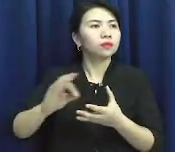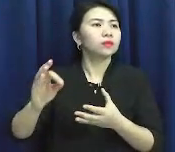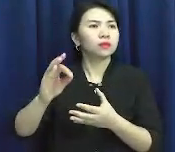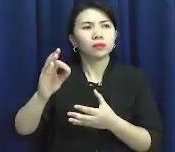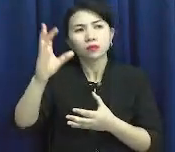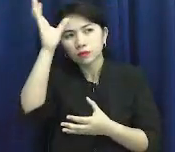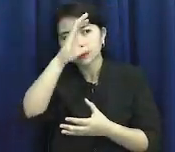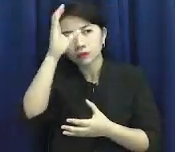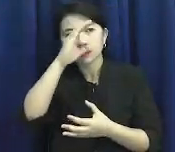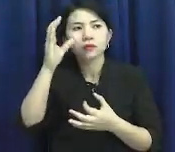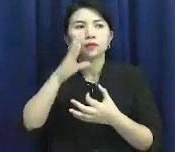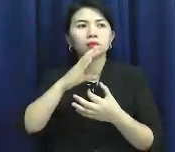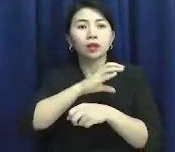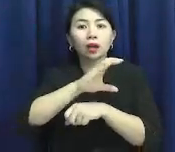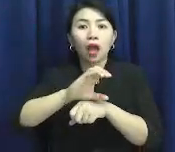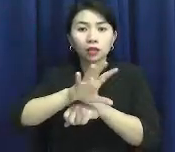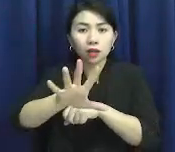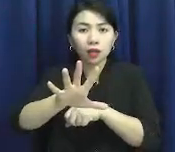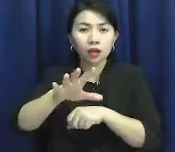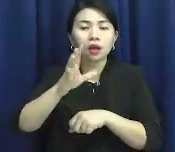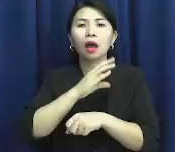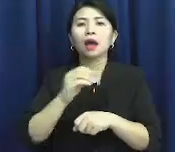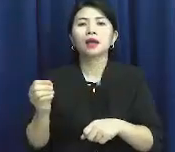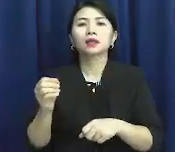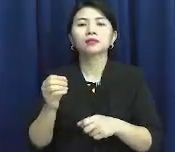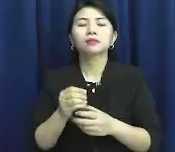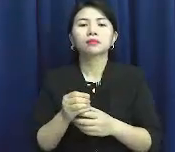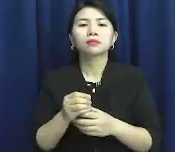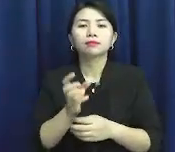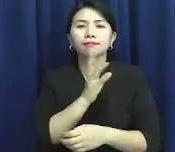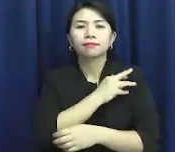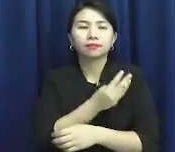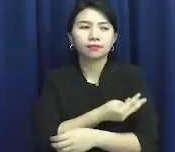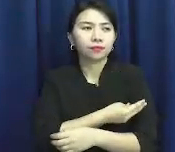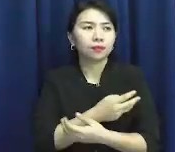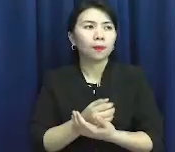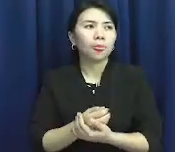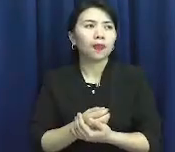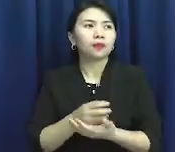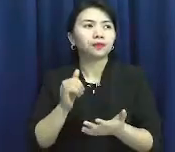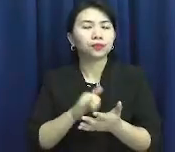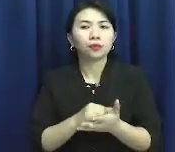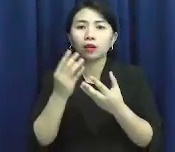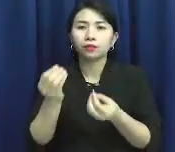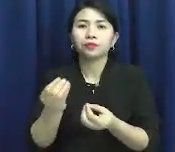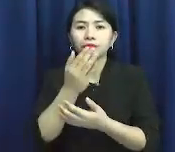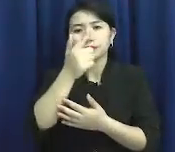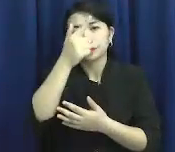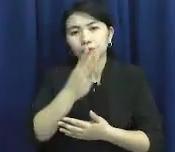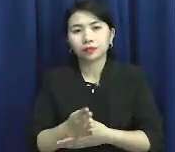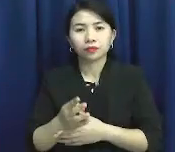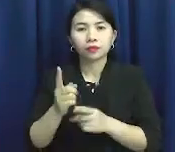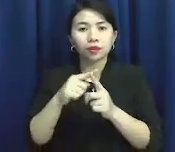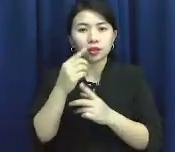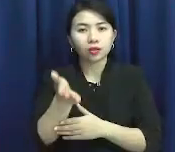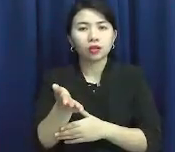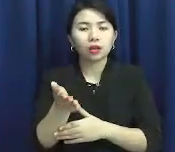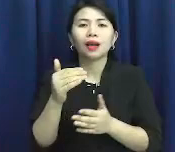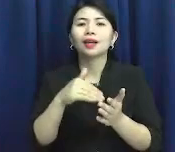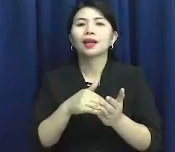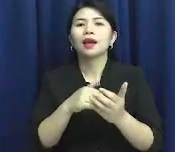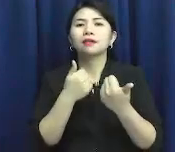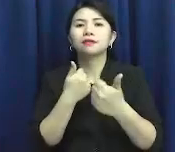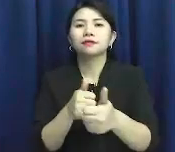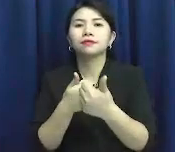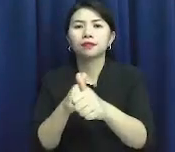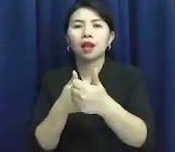might. Wisdom and understanding, magbibigay sa iyo, ay bibigay sa iyo ng Diyos na ito dapat, sumunod ka sa counsel.